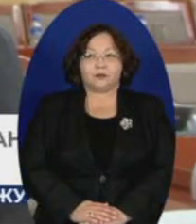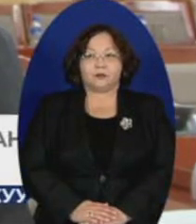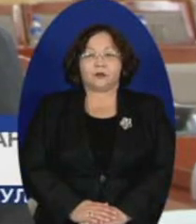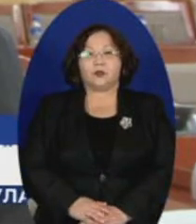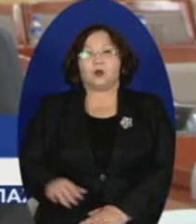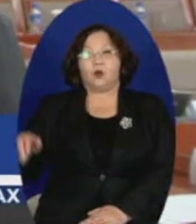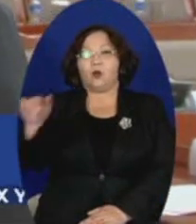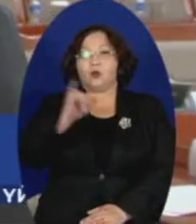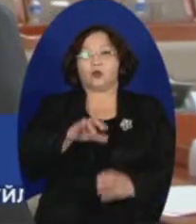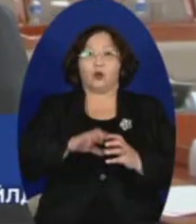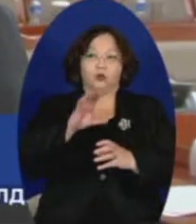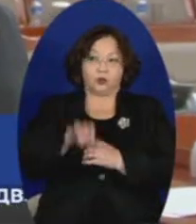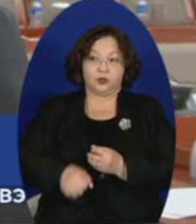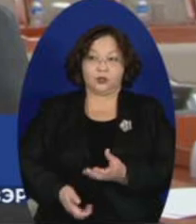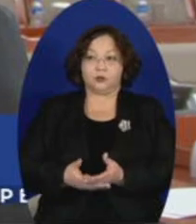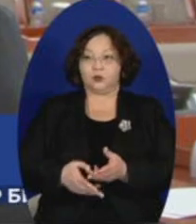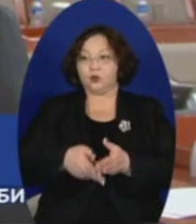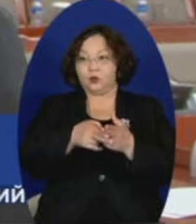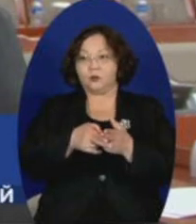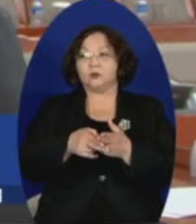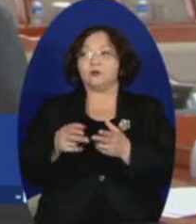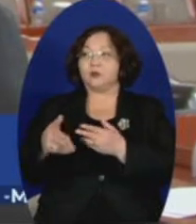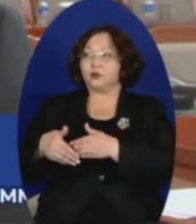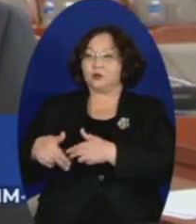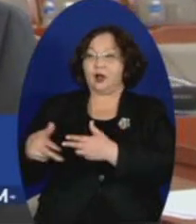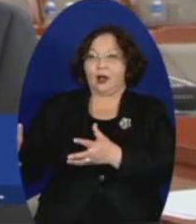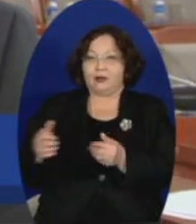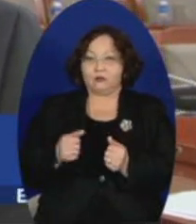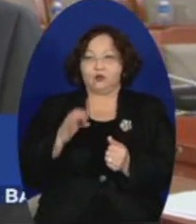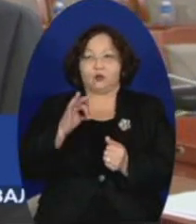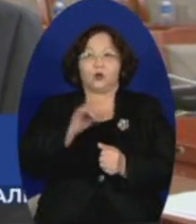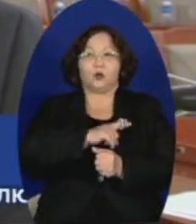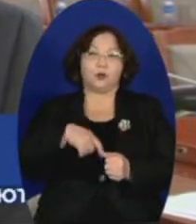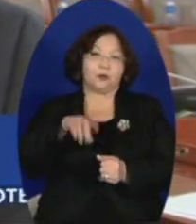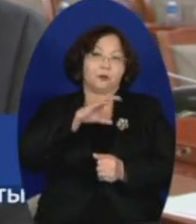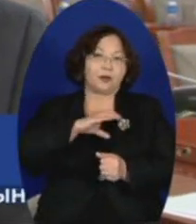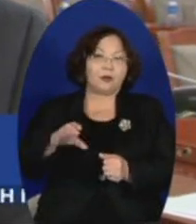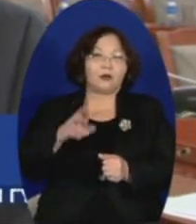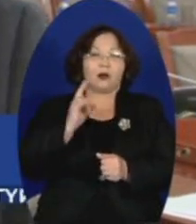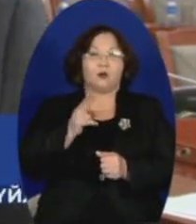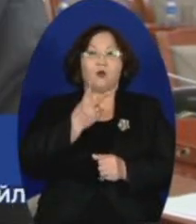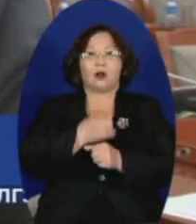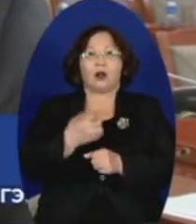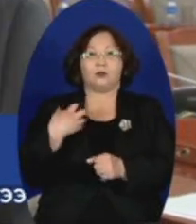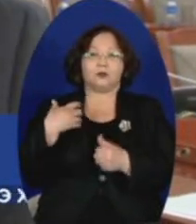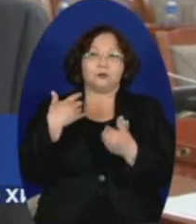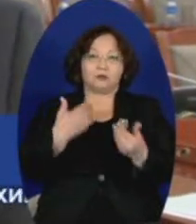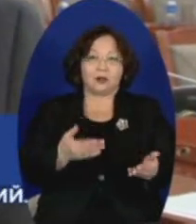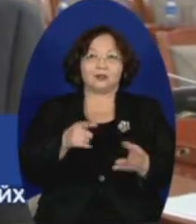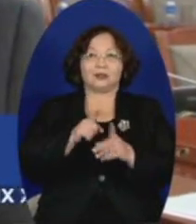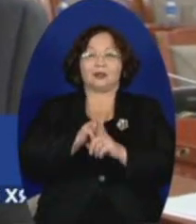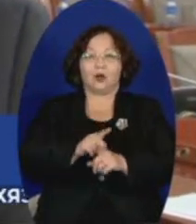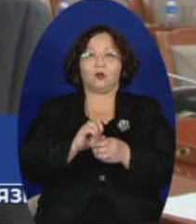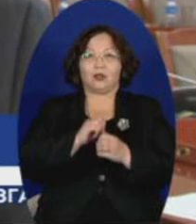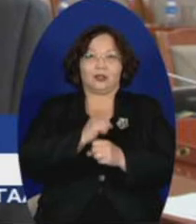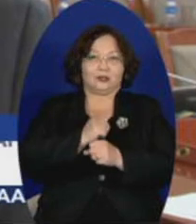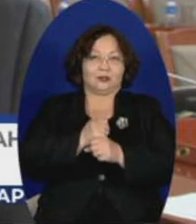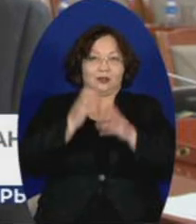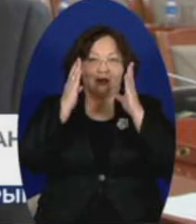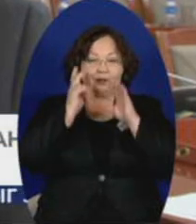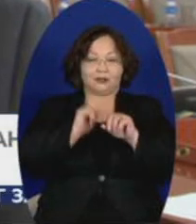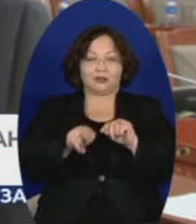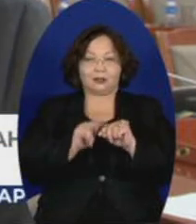Улс орнууд олон улсын тусламж дэмжлэг авахаас гадна хувийн хөвшил компаниудад тодорхой үүрэг чиглэл өгж түүнийхээ хэрэгжилтэнд хяналт тавих